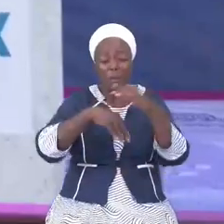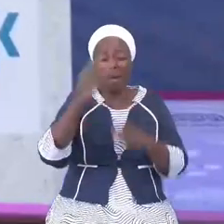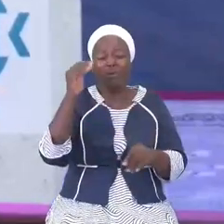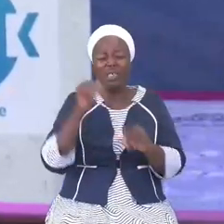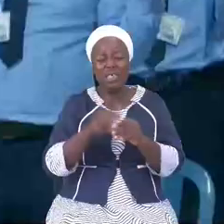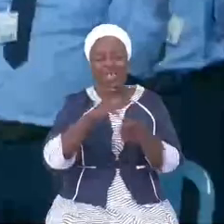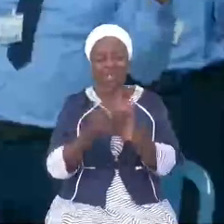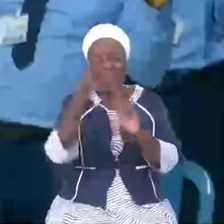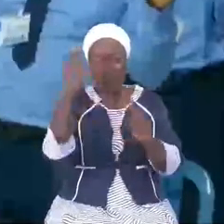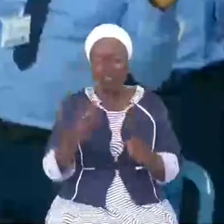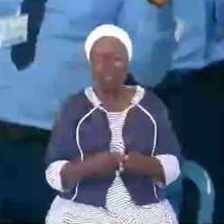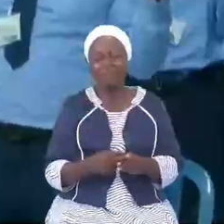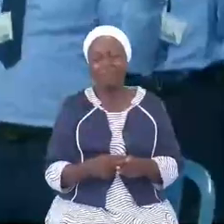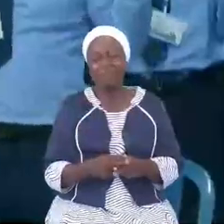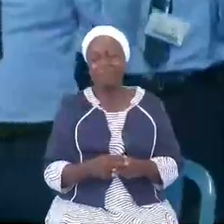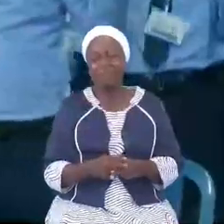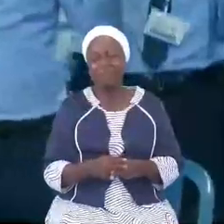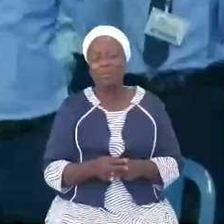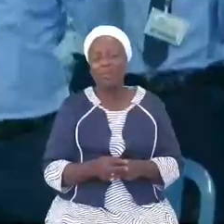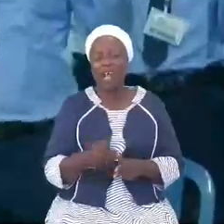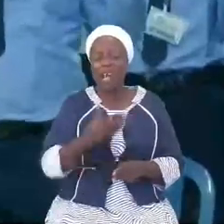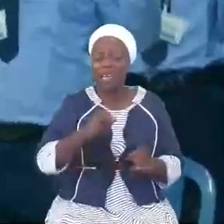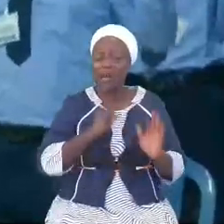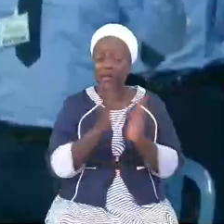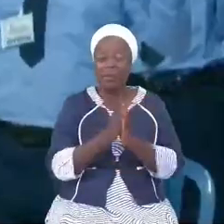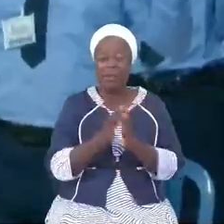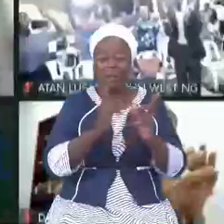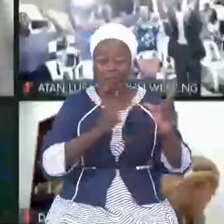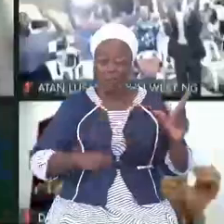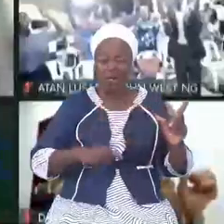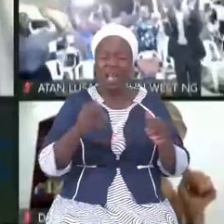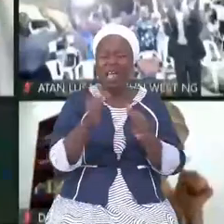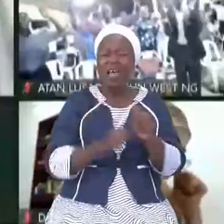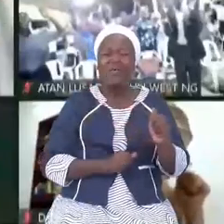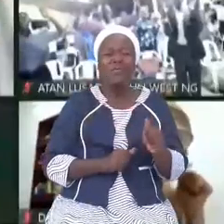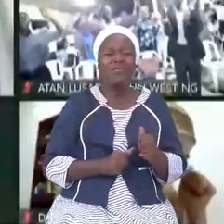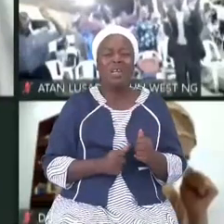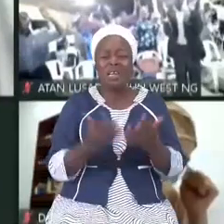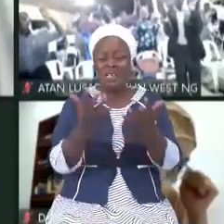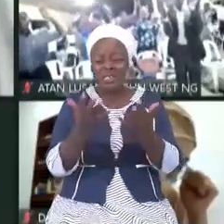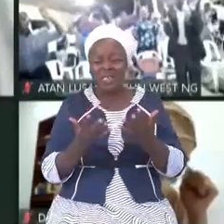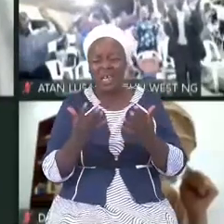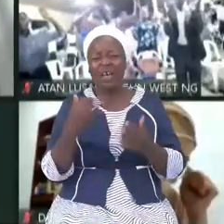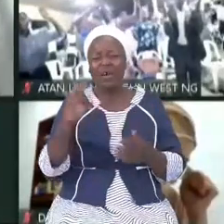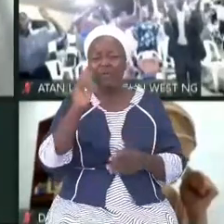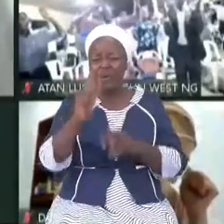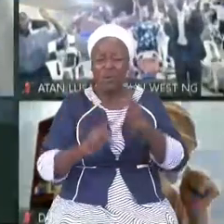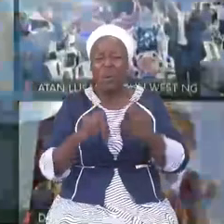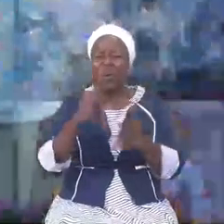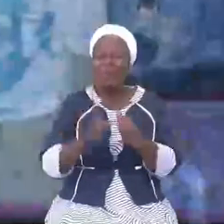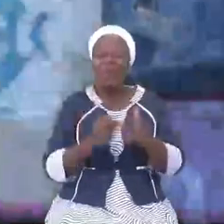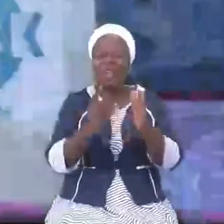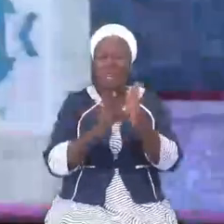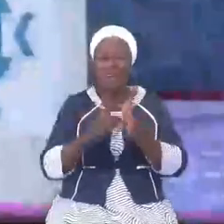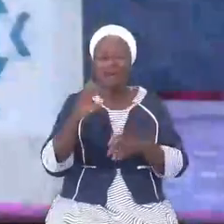Jésus. Et je prie, Seigneur, que tout désir de ton peuple, toute demande de ton peuple, tout